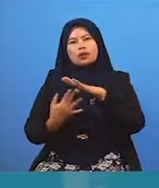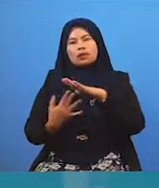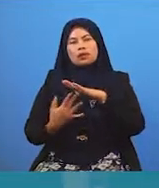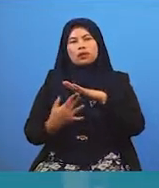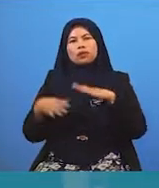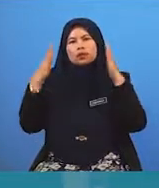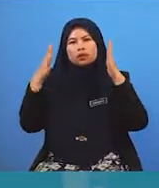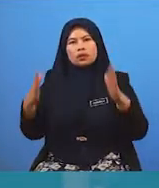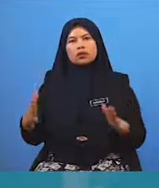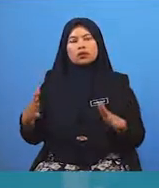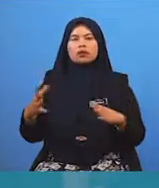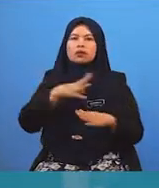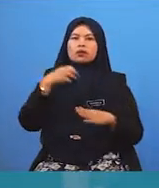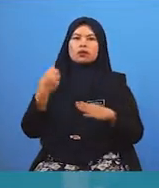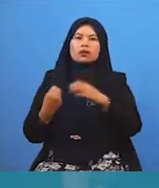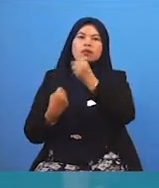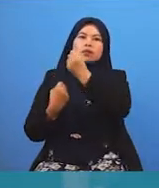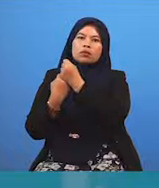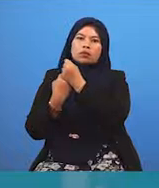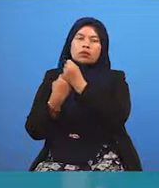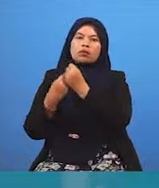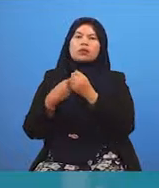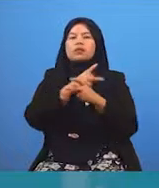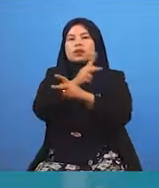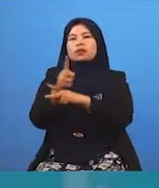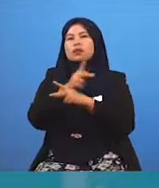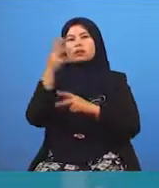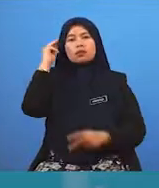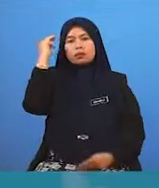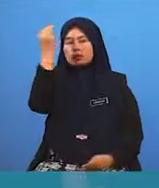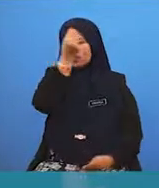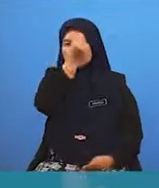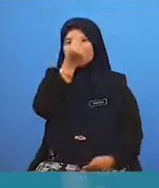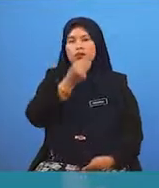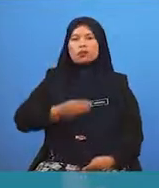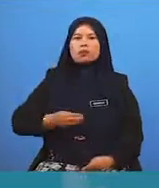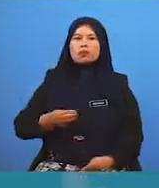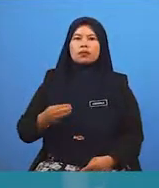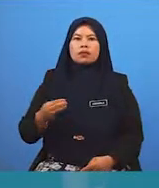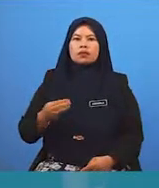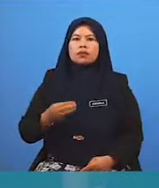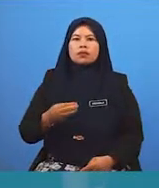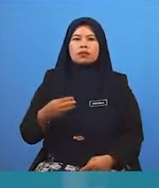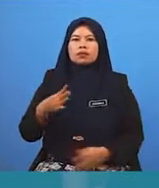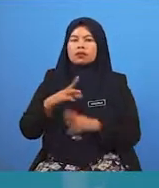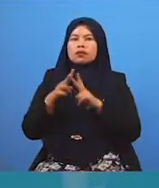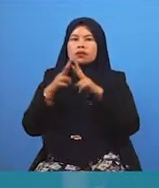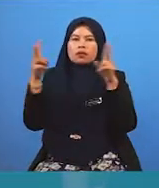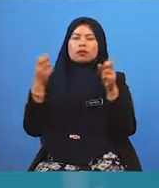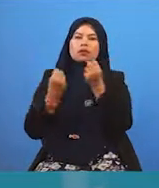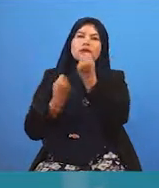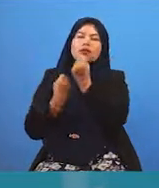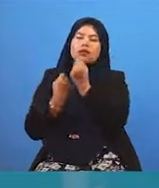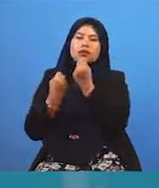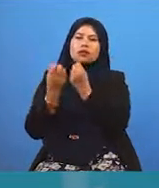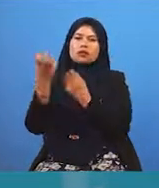neraka itulah manusia dan batu. Penjaganya malaikat-malaikat yang kasar, keras dan tidak